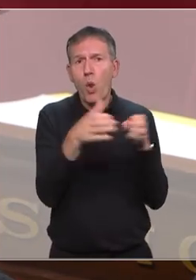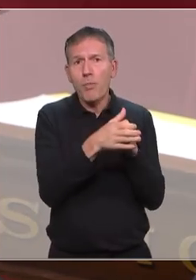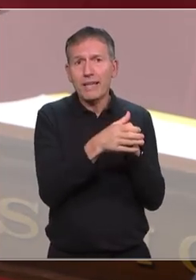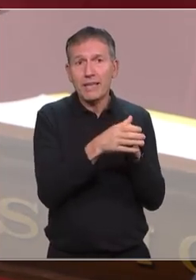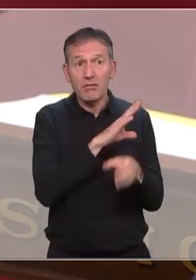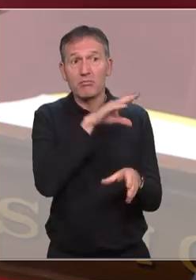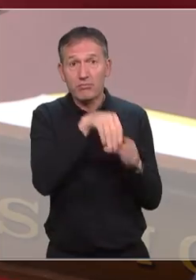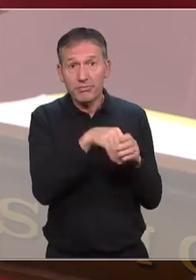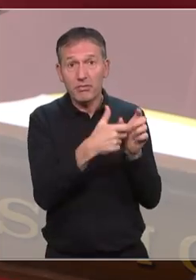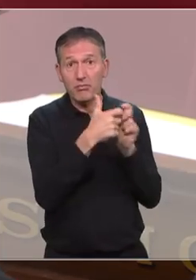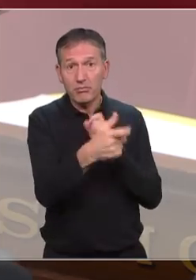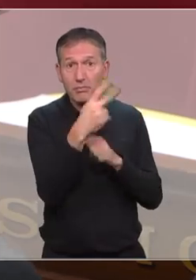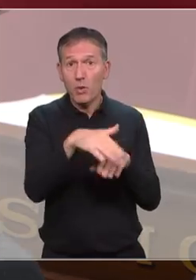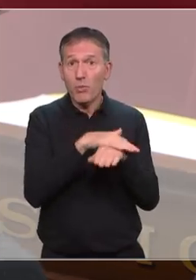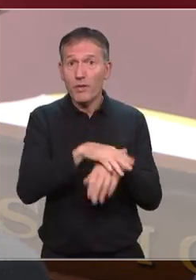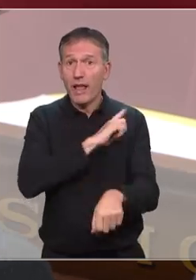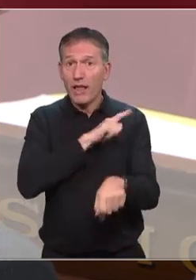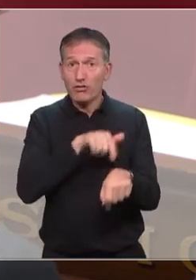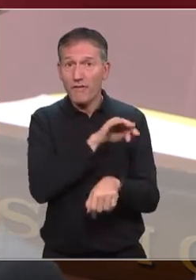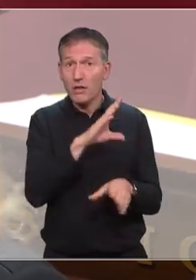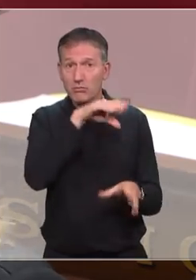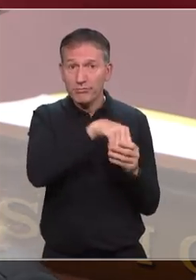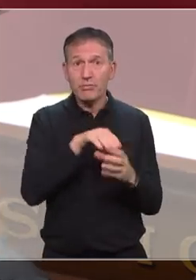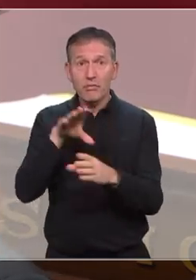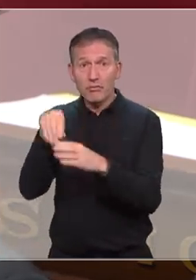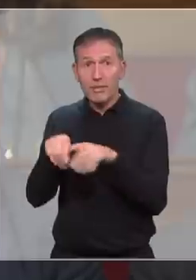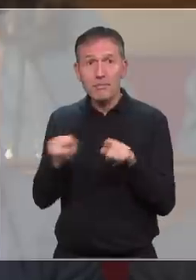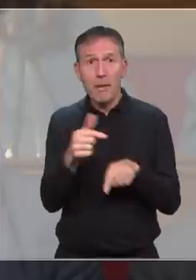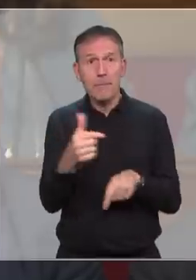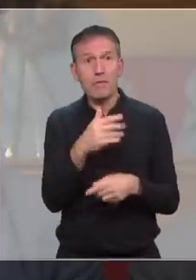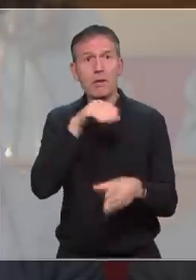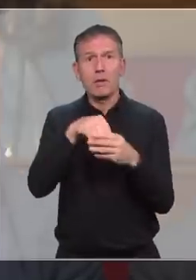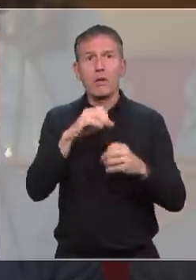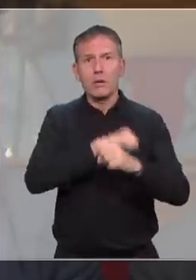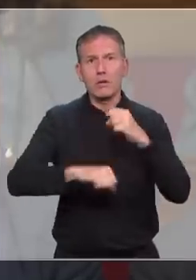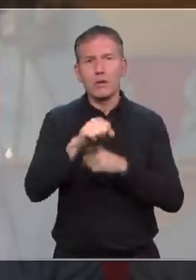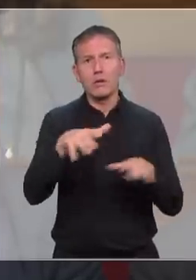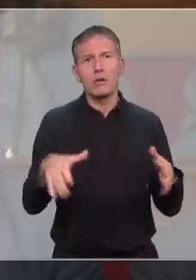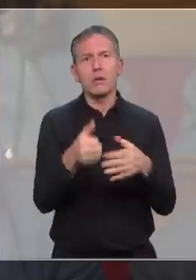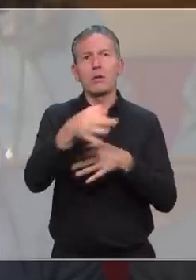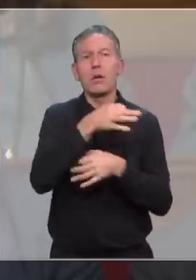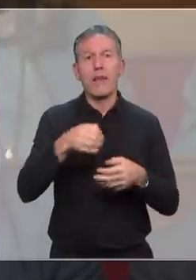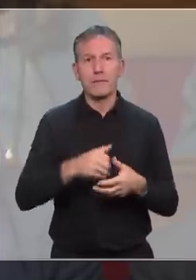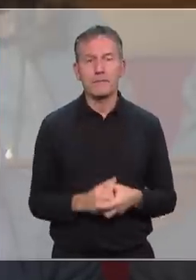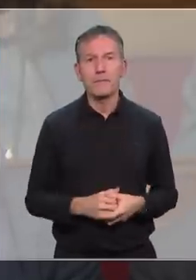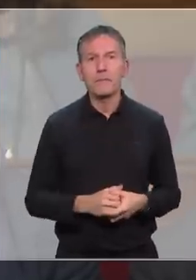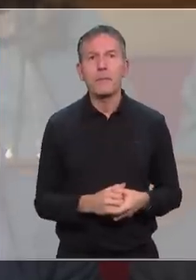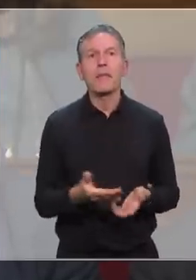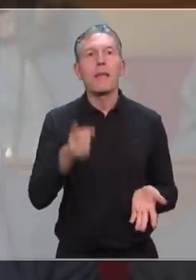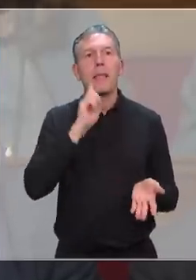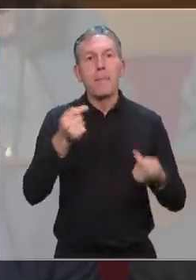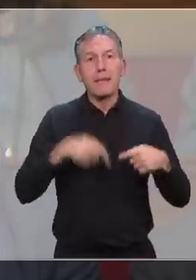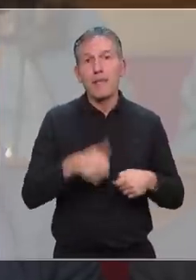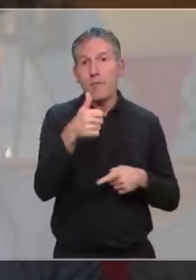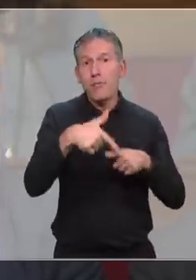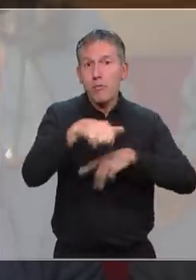locaux de l'institution chargée de la politique énergétique de la France et l'a même comme membre l'organisation antinucléaire Greenpeace. Madame la ministre, quelles sont les actions que vous